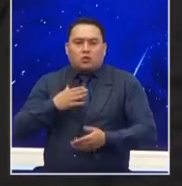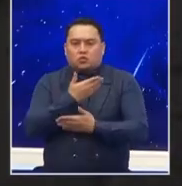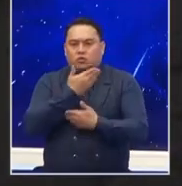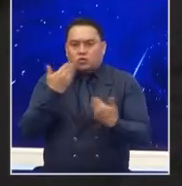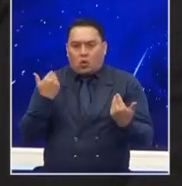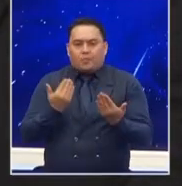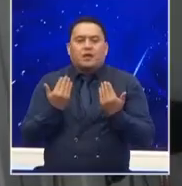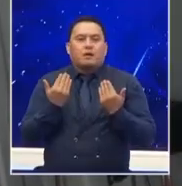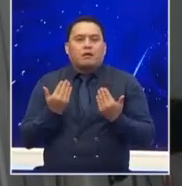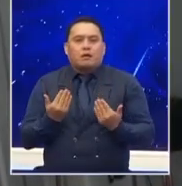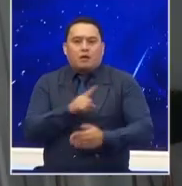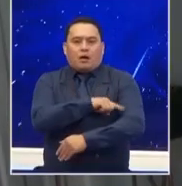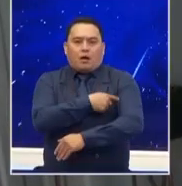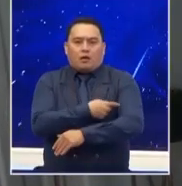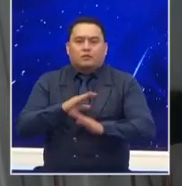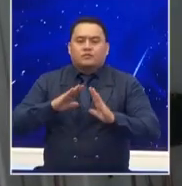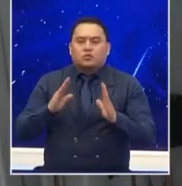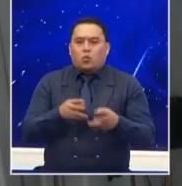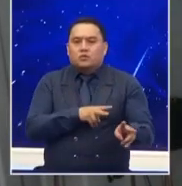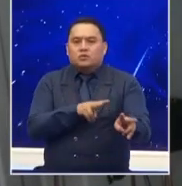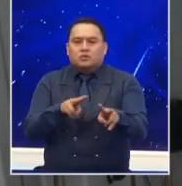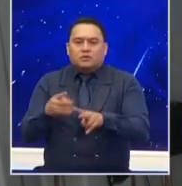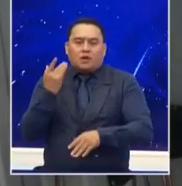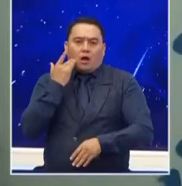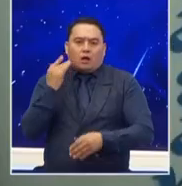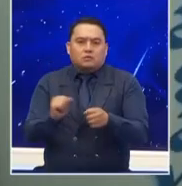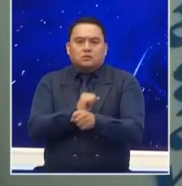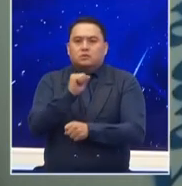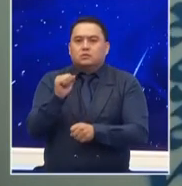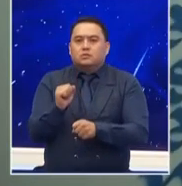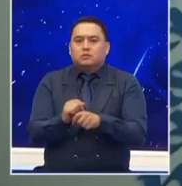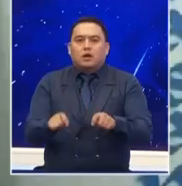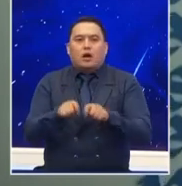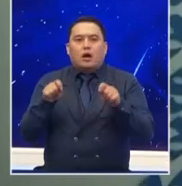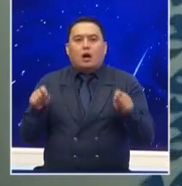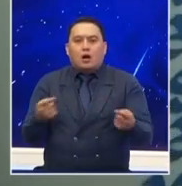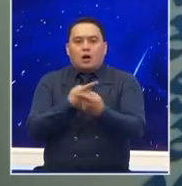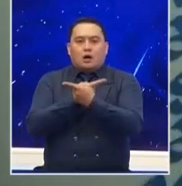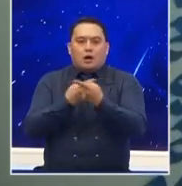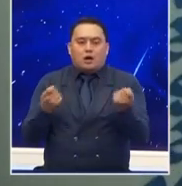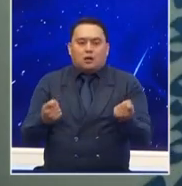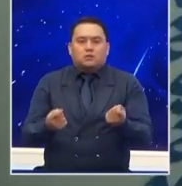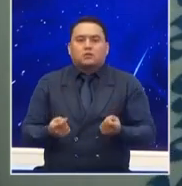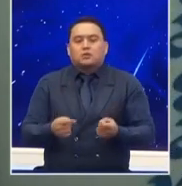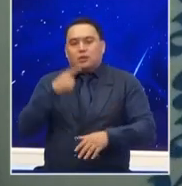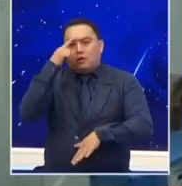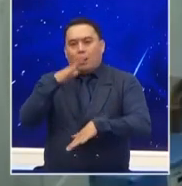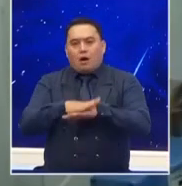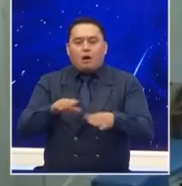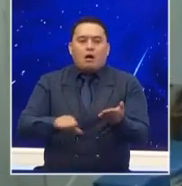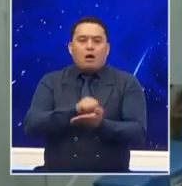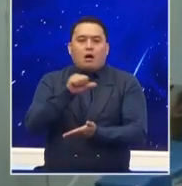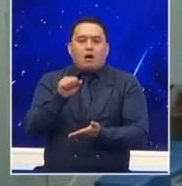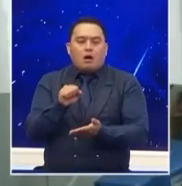жоқ. Дәрігерлер эпидемиологиялық жағдайды бақылауда ұстап отыр. Станцияның салтанатты ашылуына аудан басшысы Талғат Байелдиев қатысып,